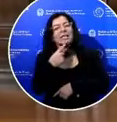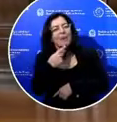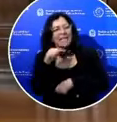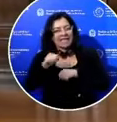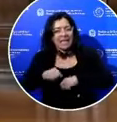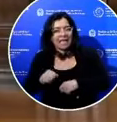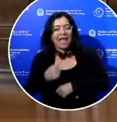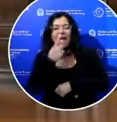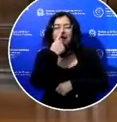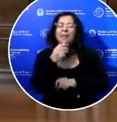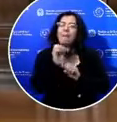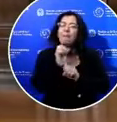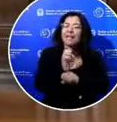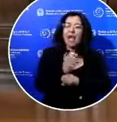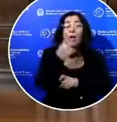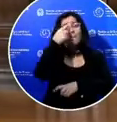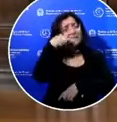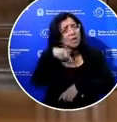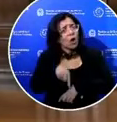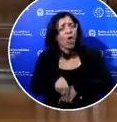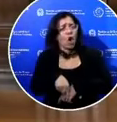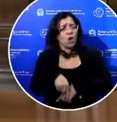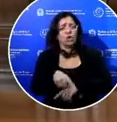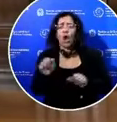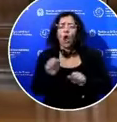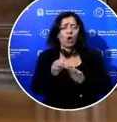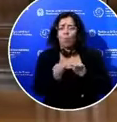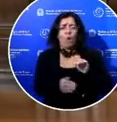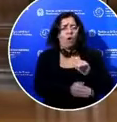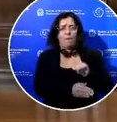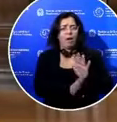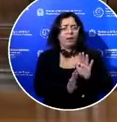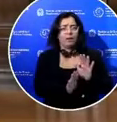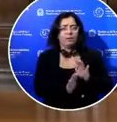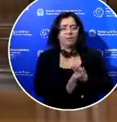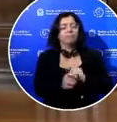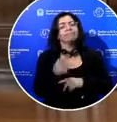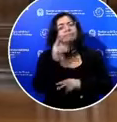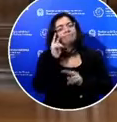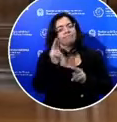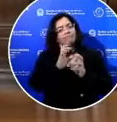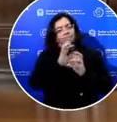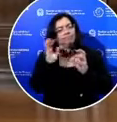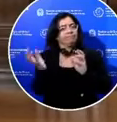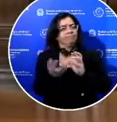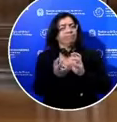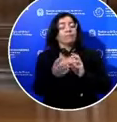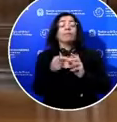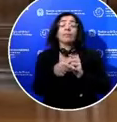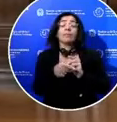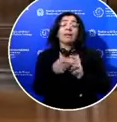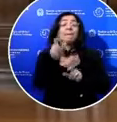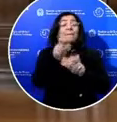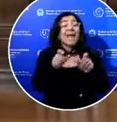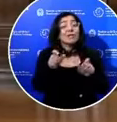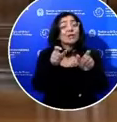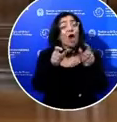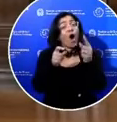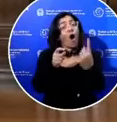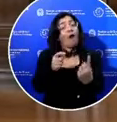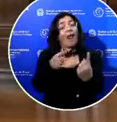pedagogici, psicologici che non possono essere trascurati. Prendersi carico di queste persone richiede anche